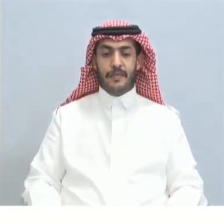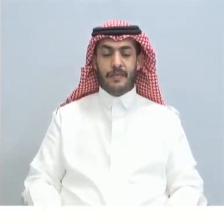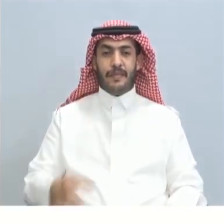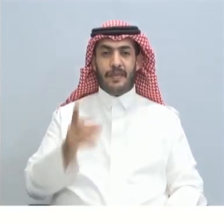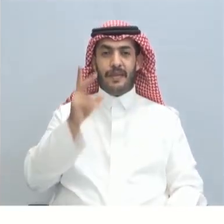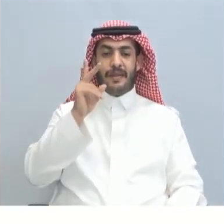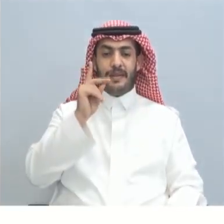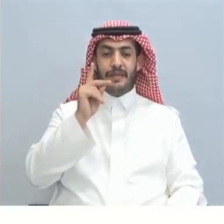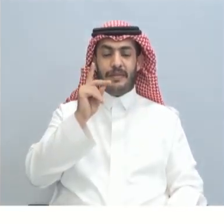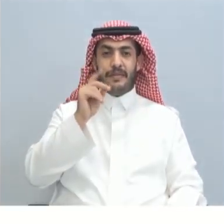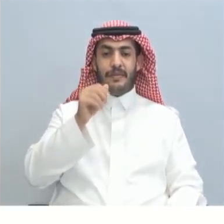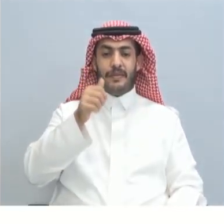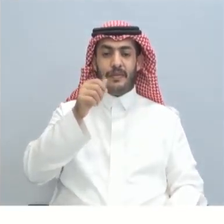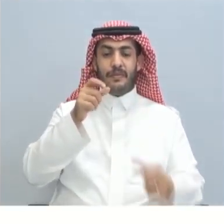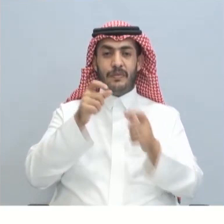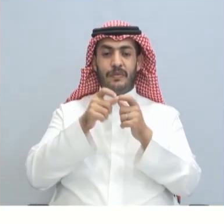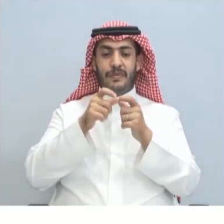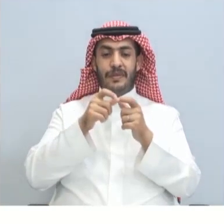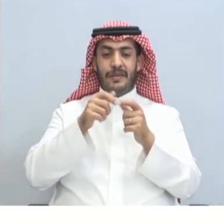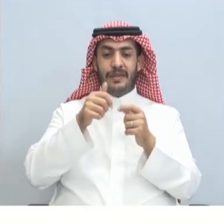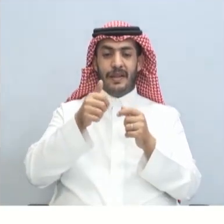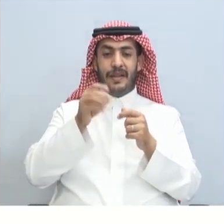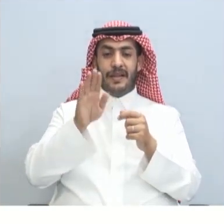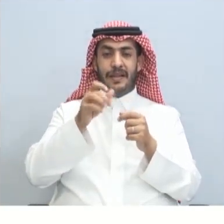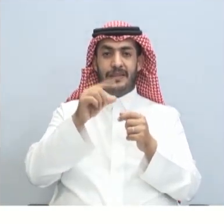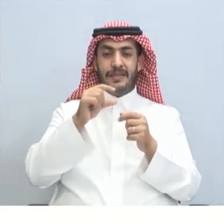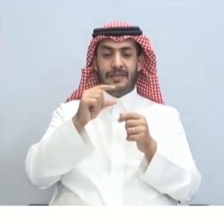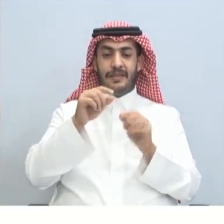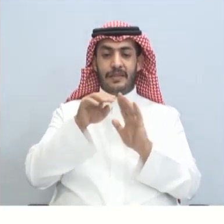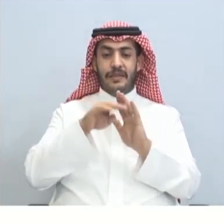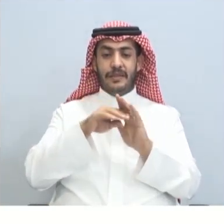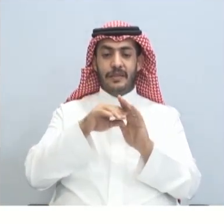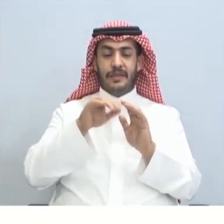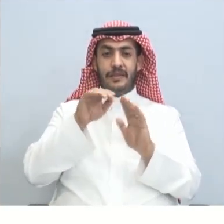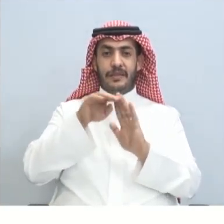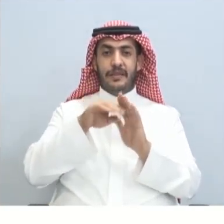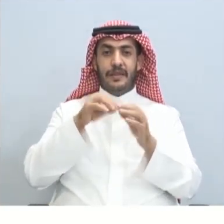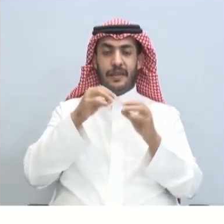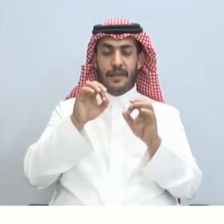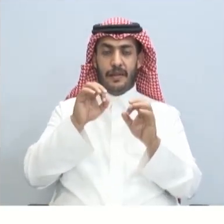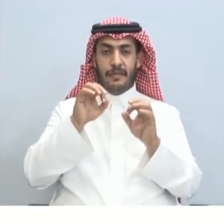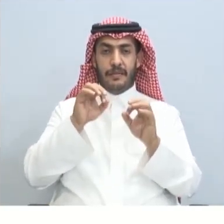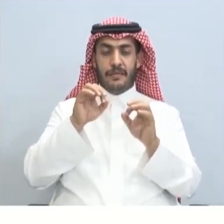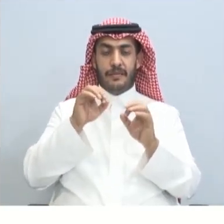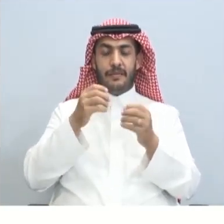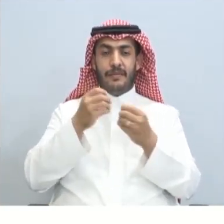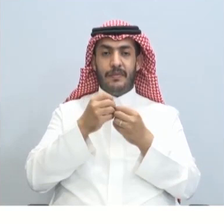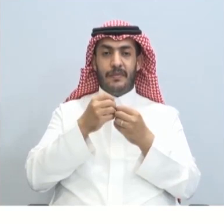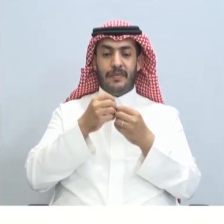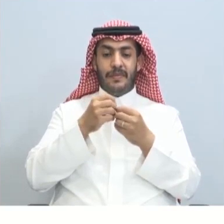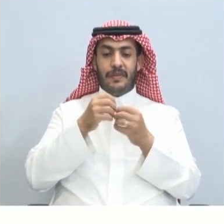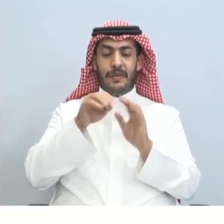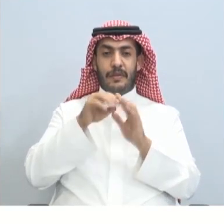كذلك بالنسبه لمجموعه الاكاسيد لدينا معدن اليورا ينيت معدن